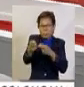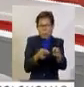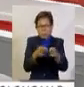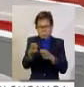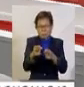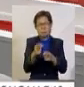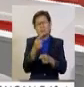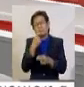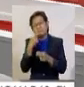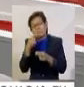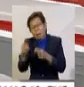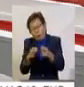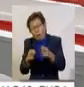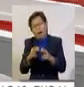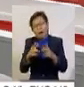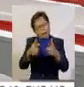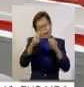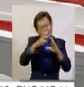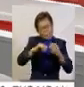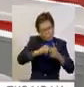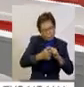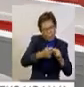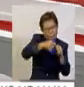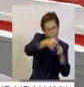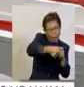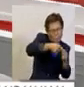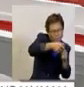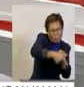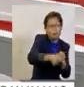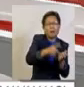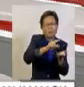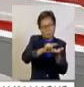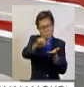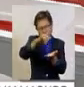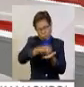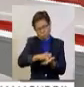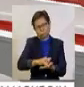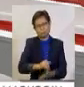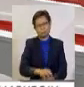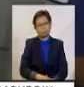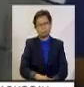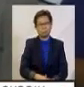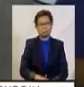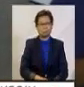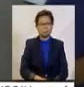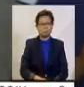itu digesa segera menyelesaikan isu tunggakan gaji tersebut.